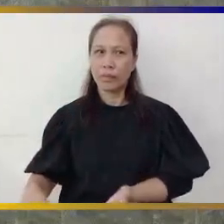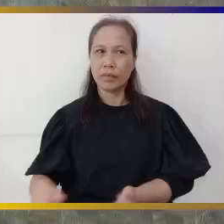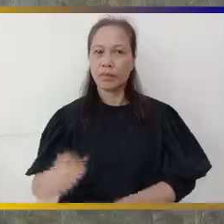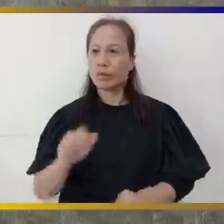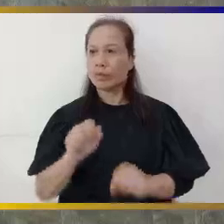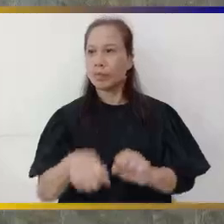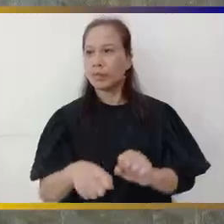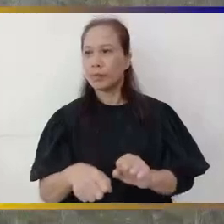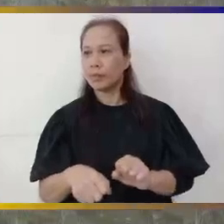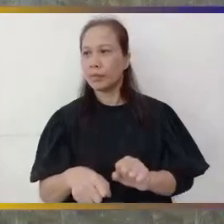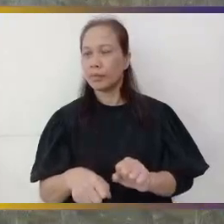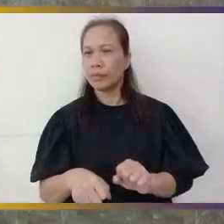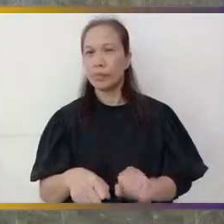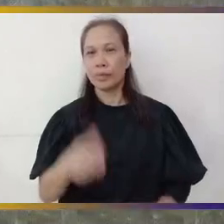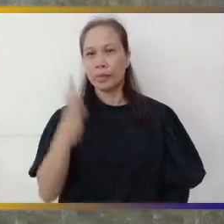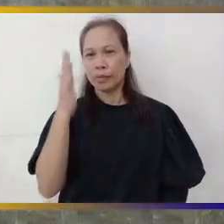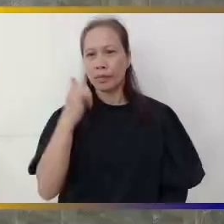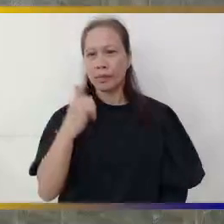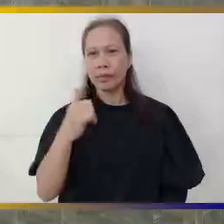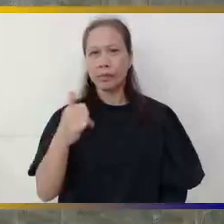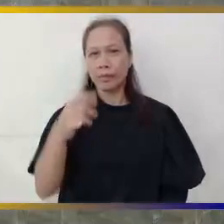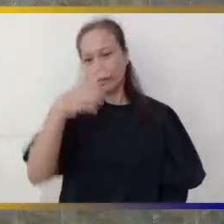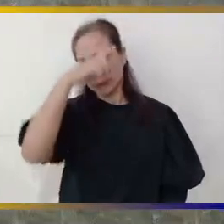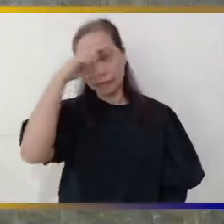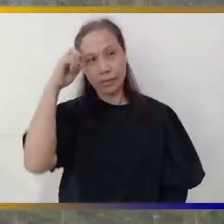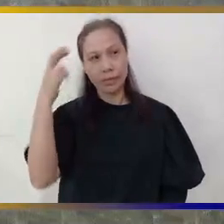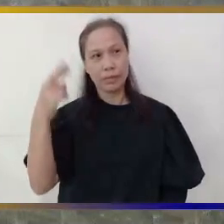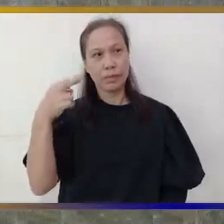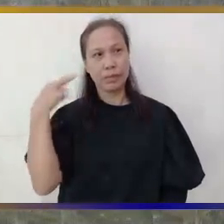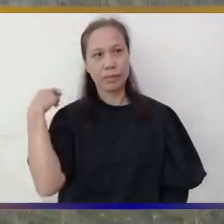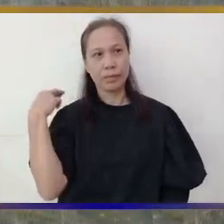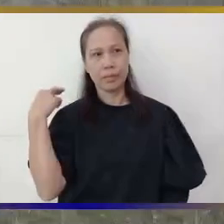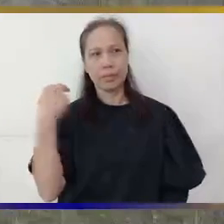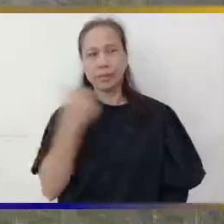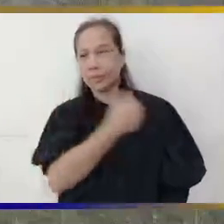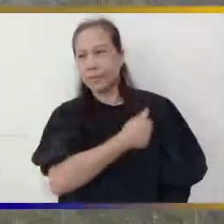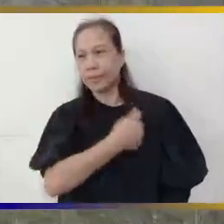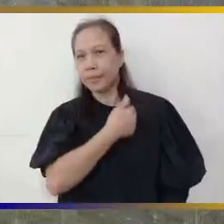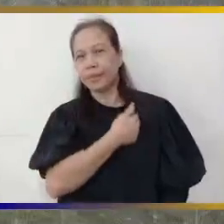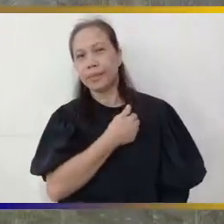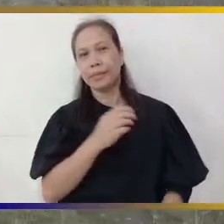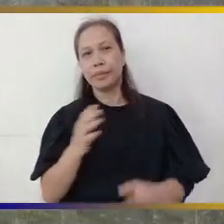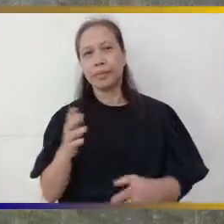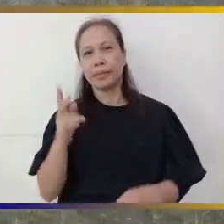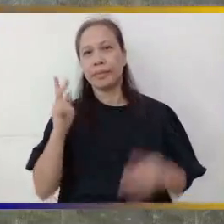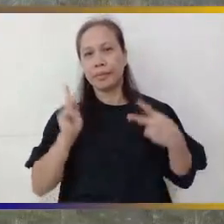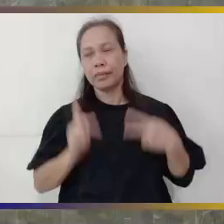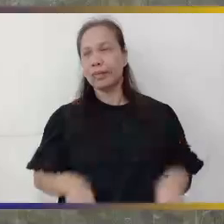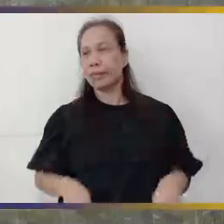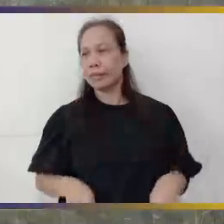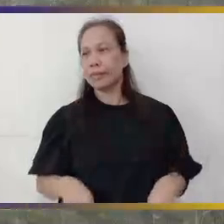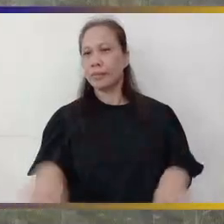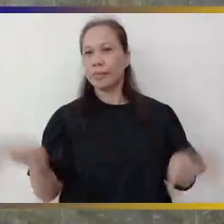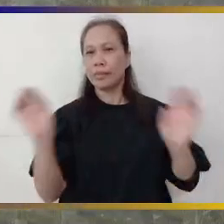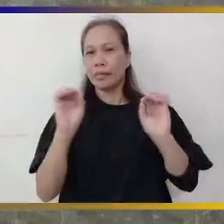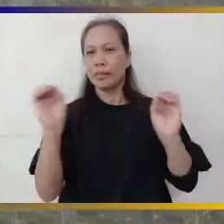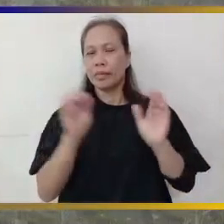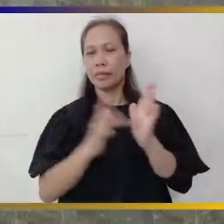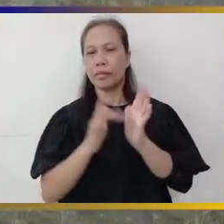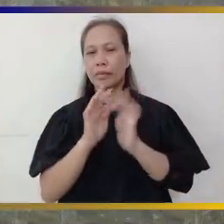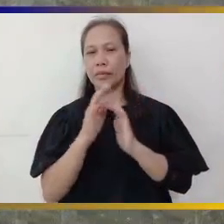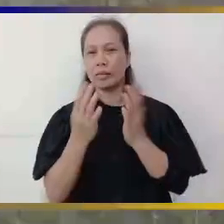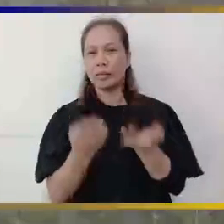kanilang rebellious attitude okay now basically Wala na po ito sa biblya